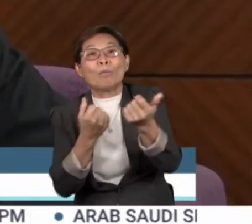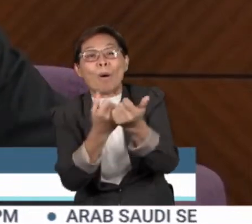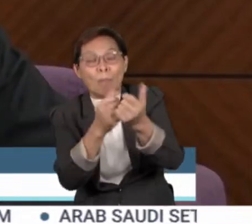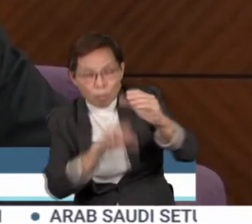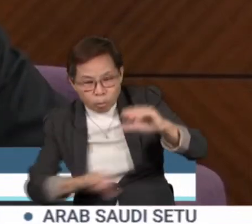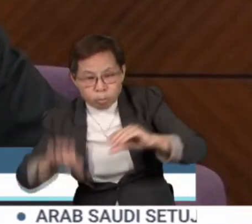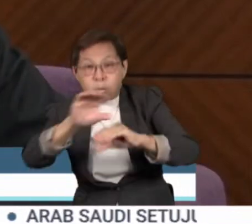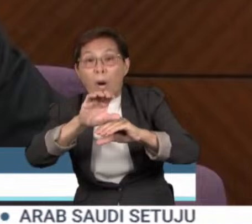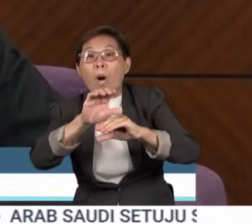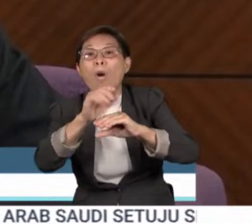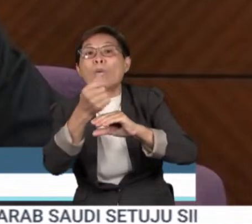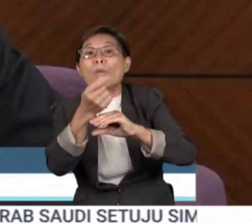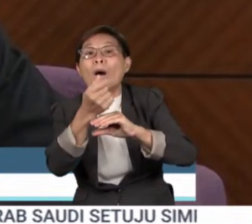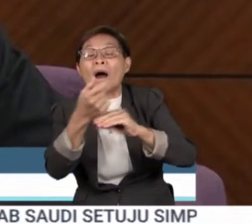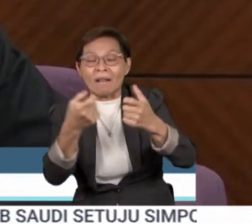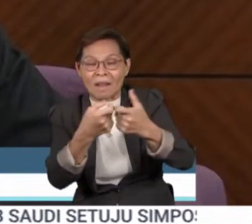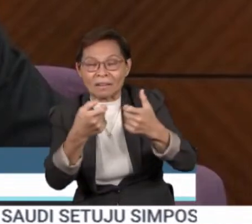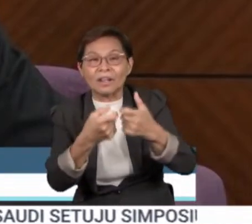elektrik sebanyak